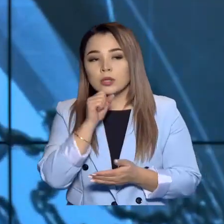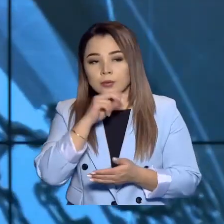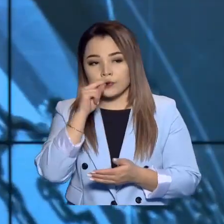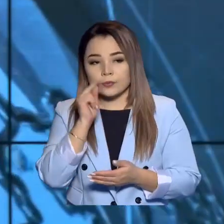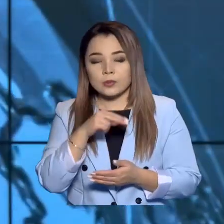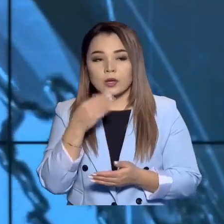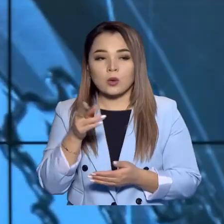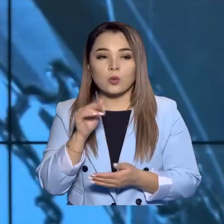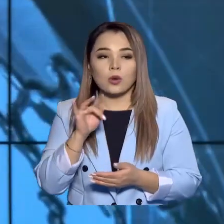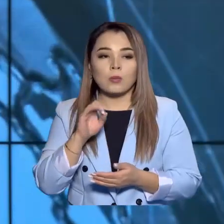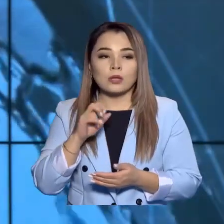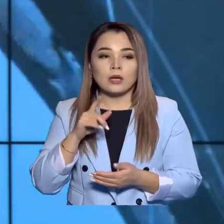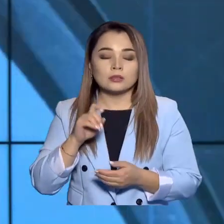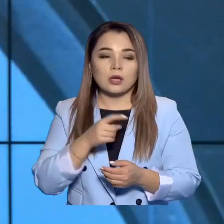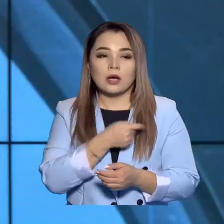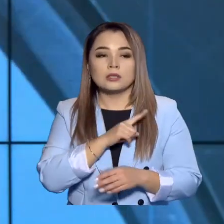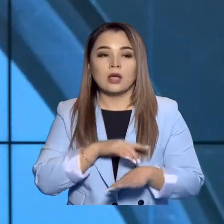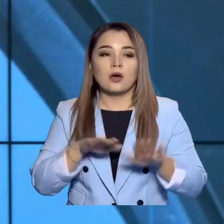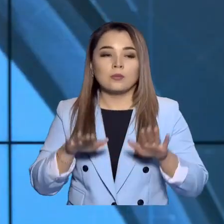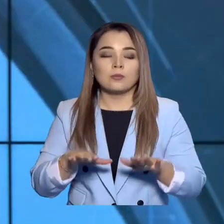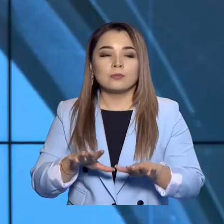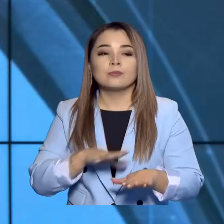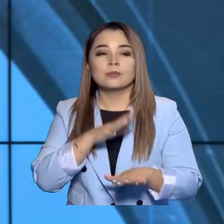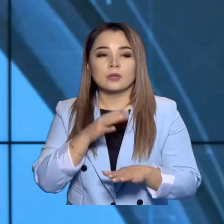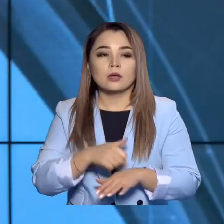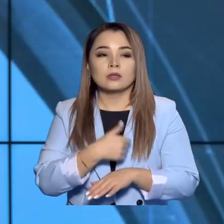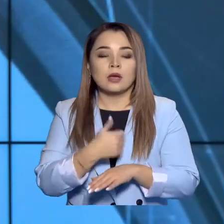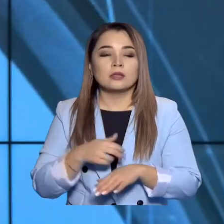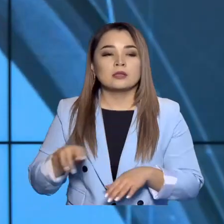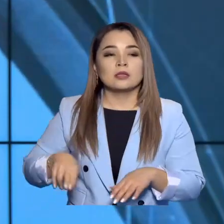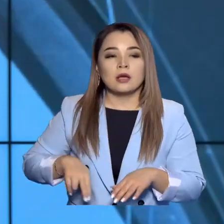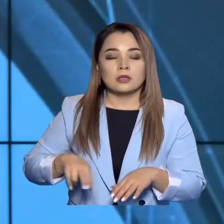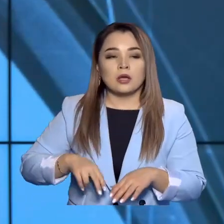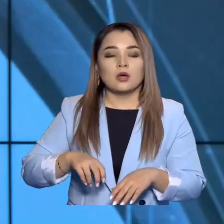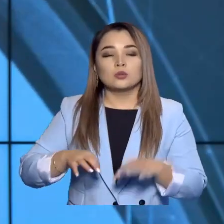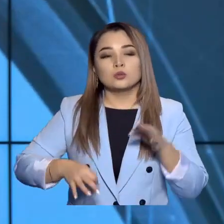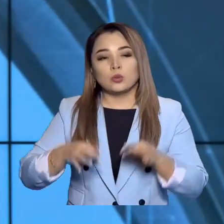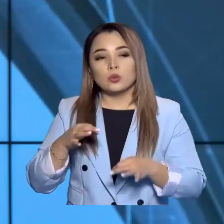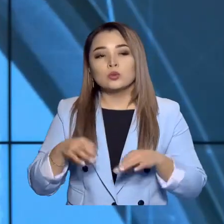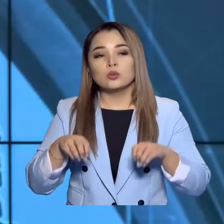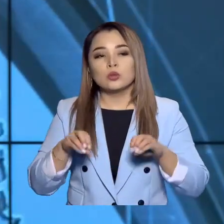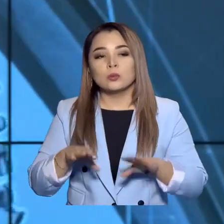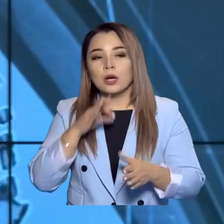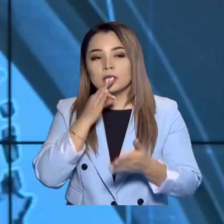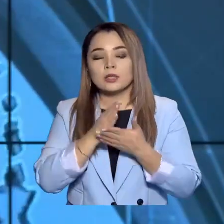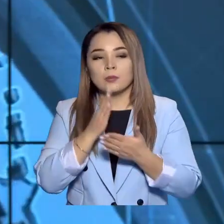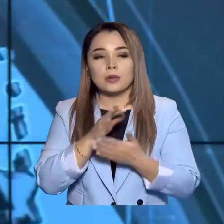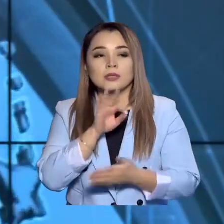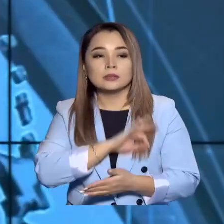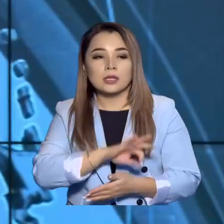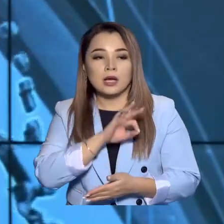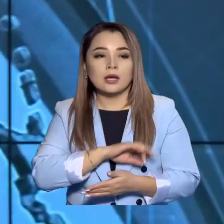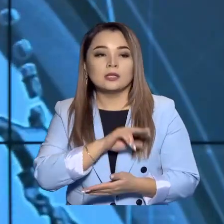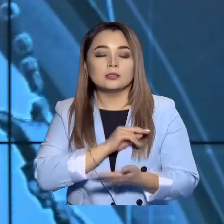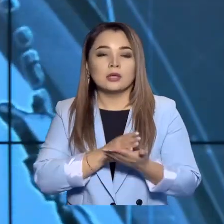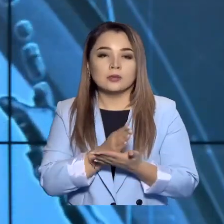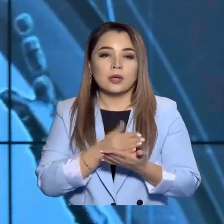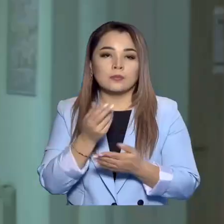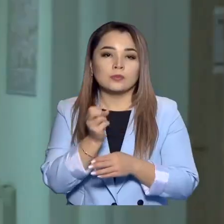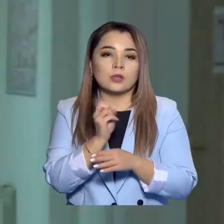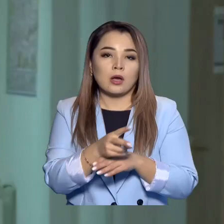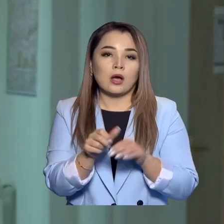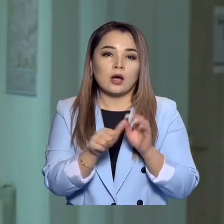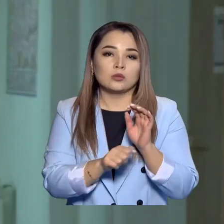айыпталған Құрманғазы аудандық ауруханасының бұрынғы бас дәрігеріне қатысты сот үкімі шықты. Ол қызметін асыра пайдаланып, жұмыстан шығарылған